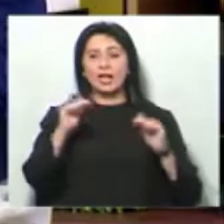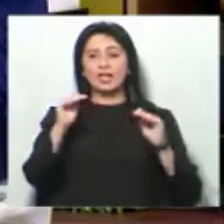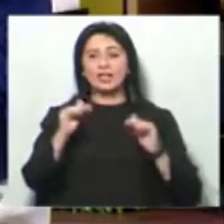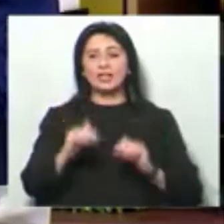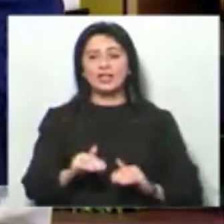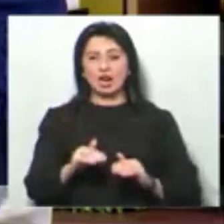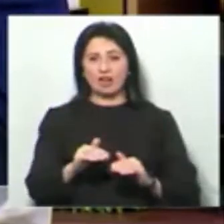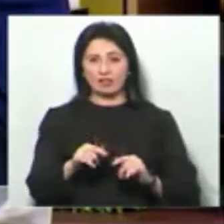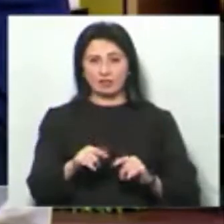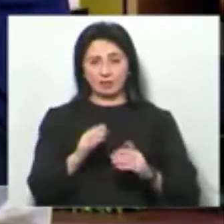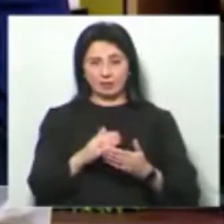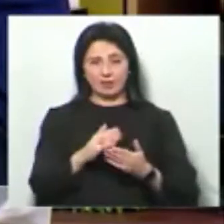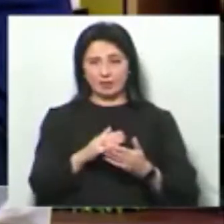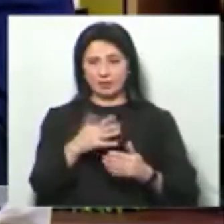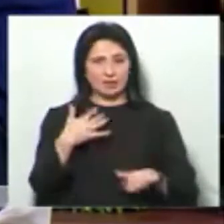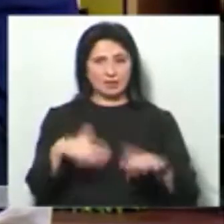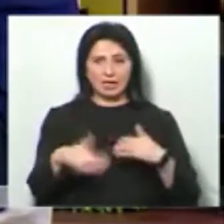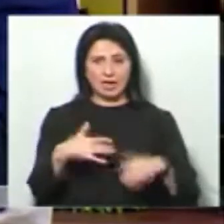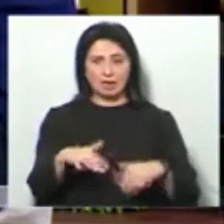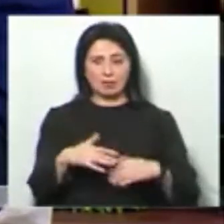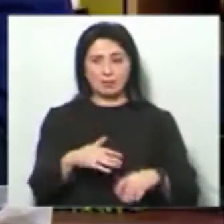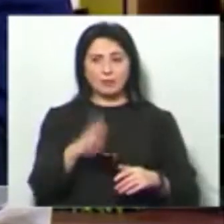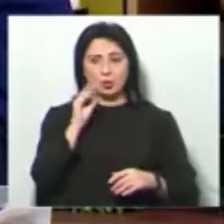განდევნის ფრაქციით, როდესაც